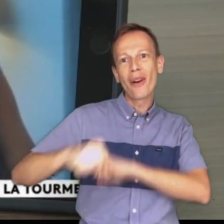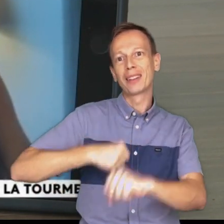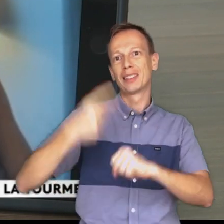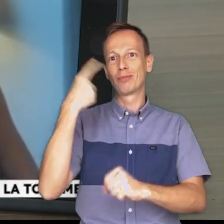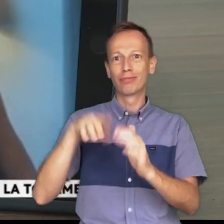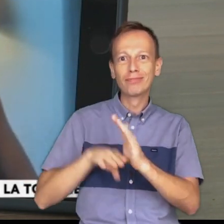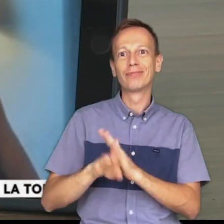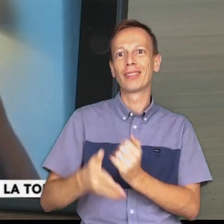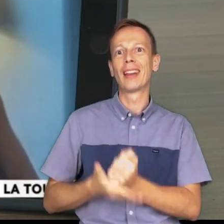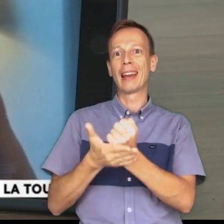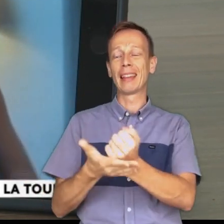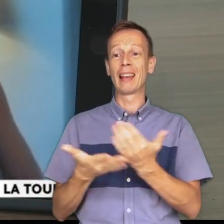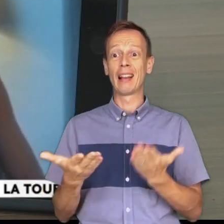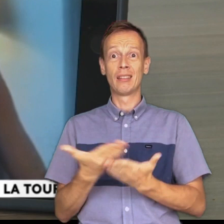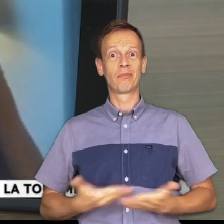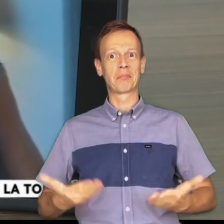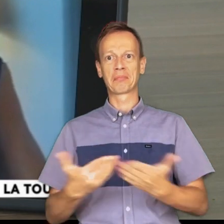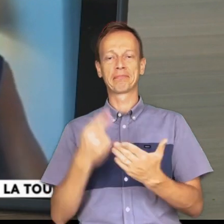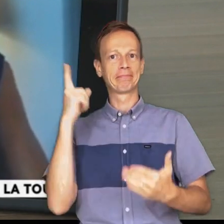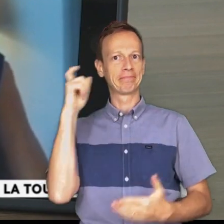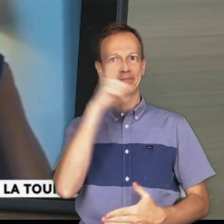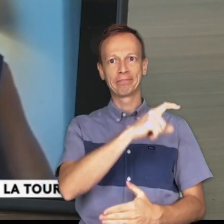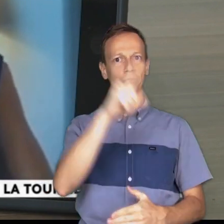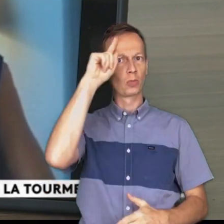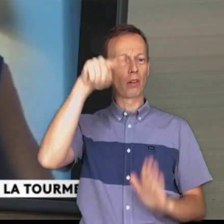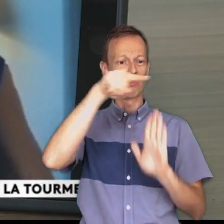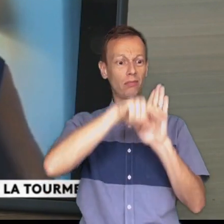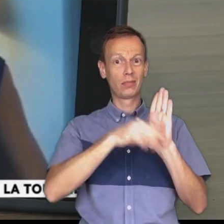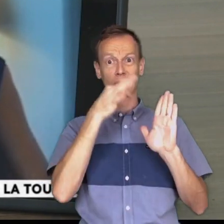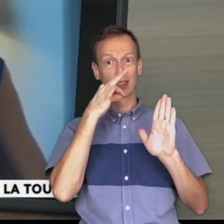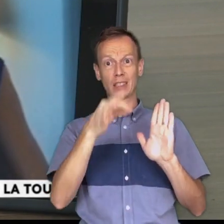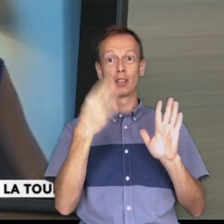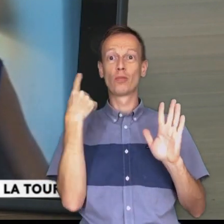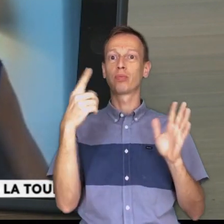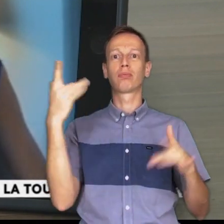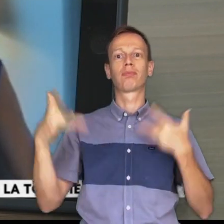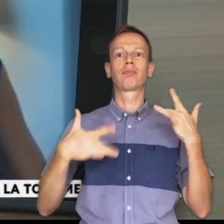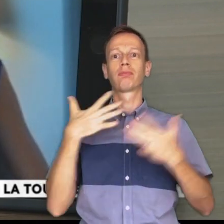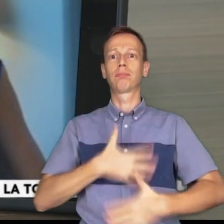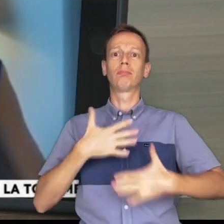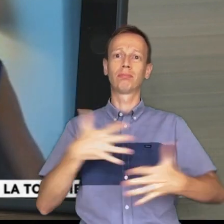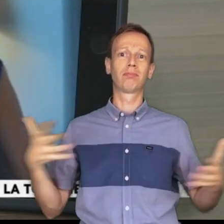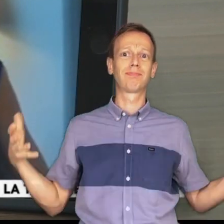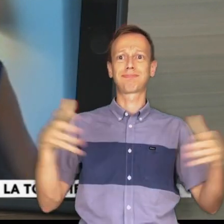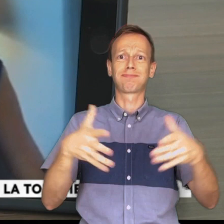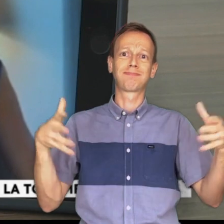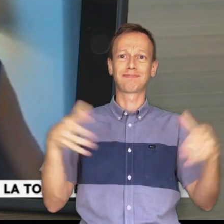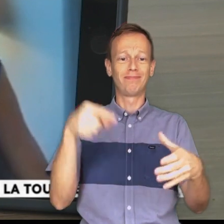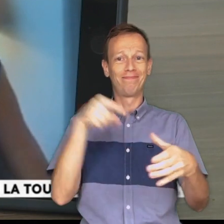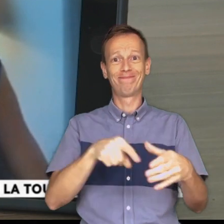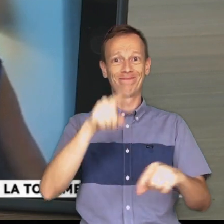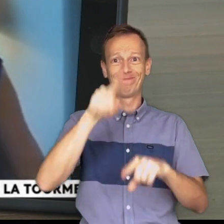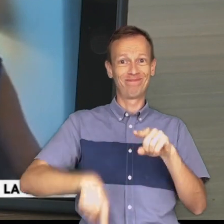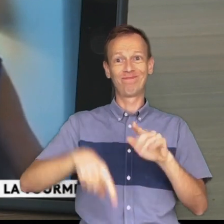le contexte est différent puisque les regroupements sont, en tout cas festifs, sont soumis à